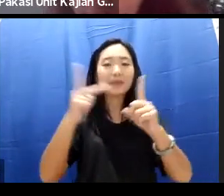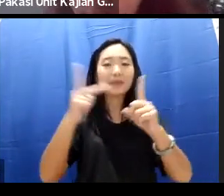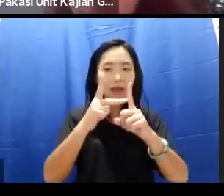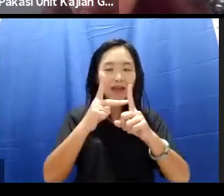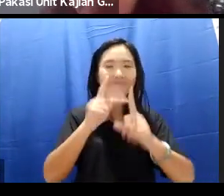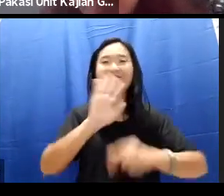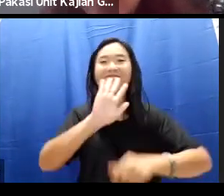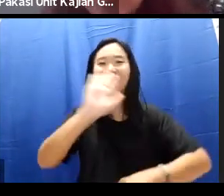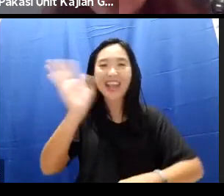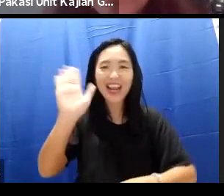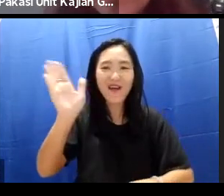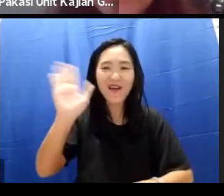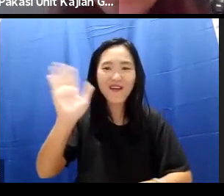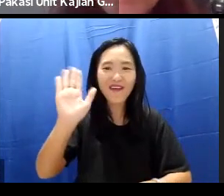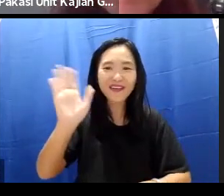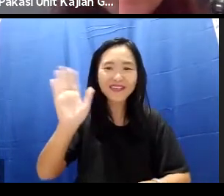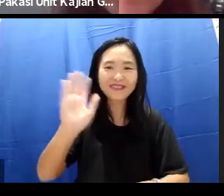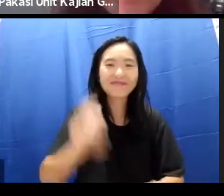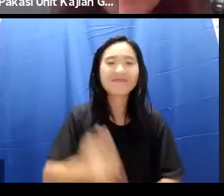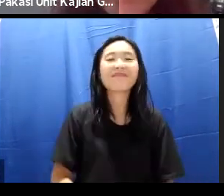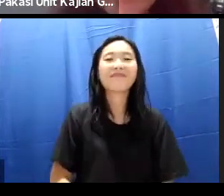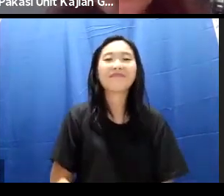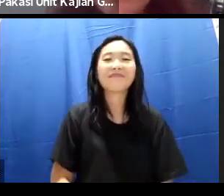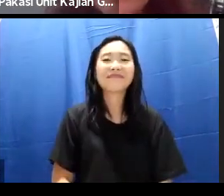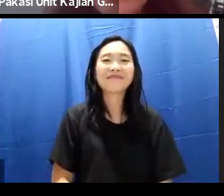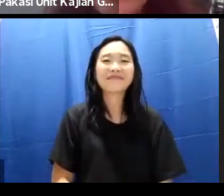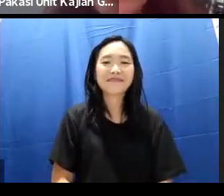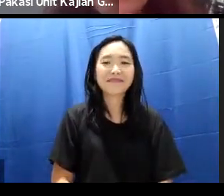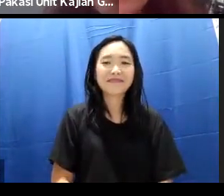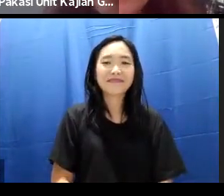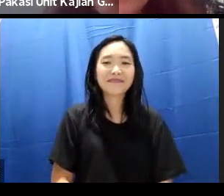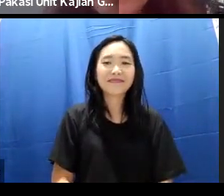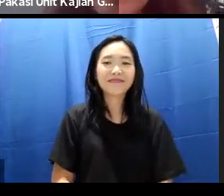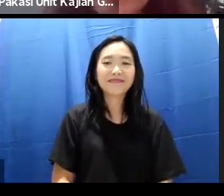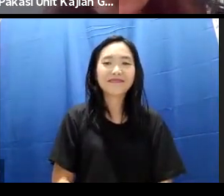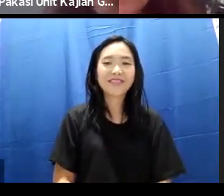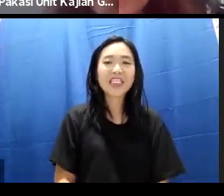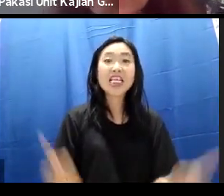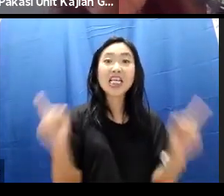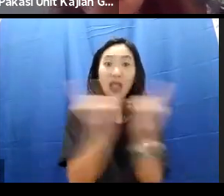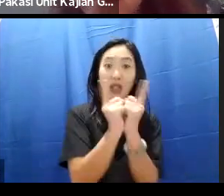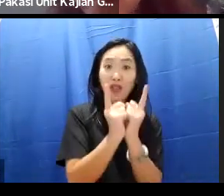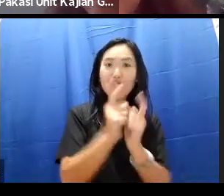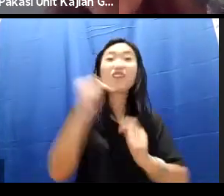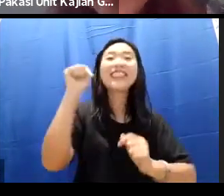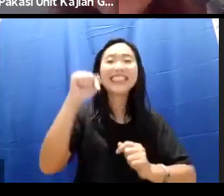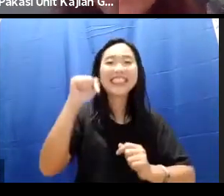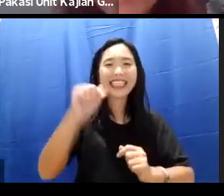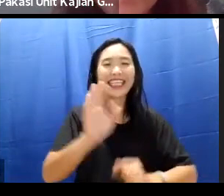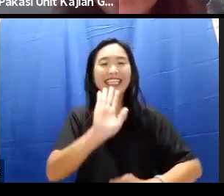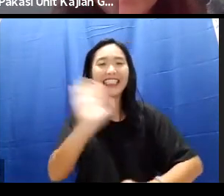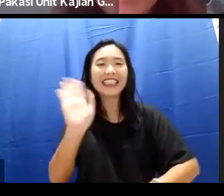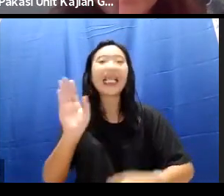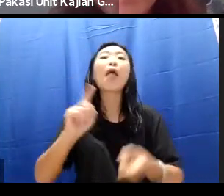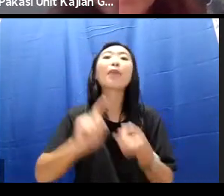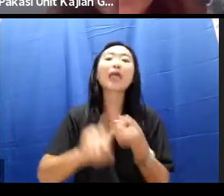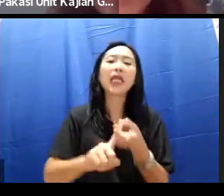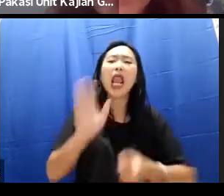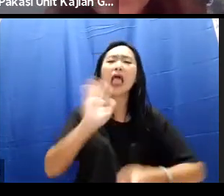Halo, halo. Halo, halo Mbak. Ketemunya di sini ya Mbak, salam kenal. Ya. Salam sehat, kenal sehat